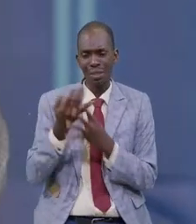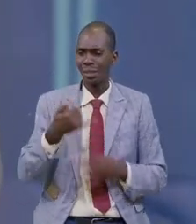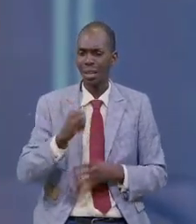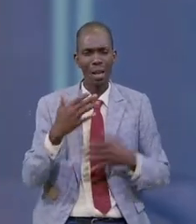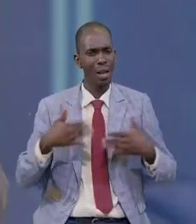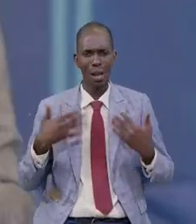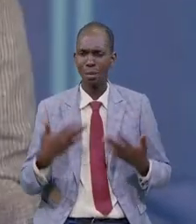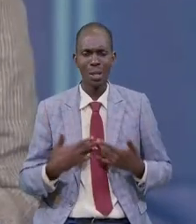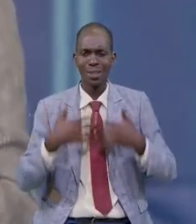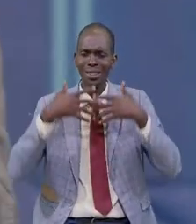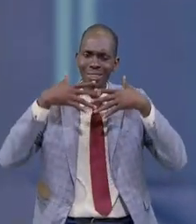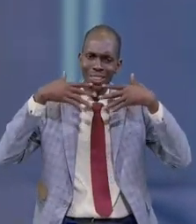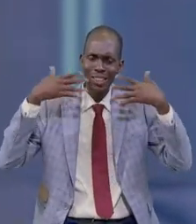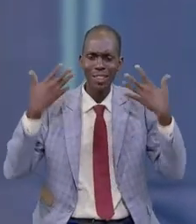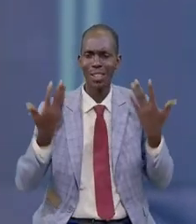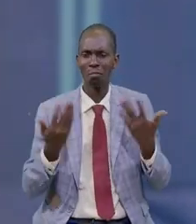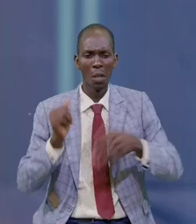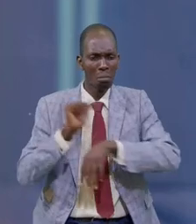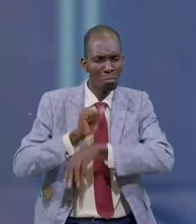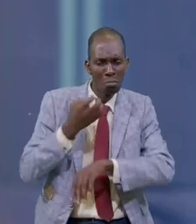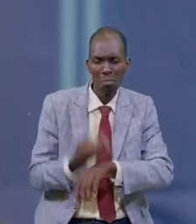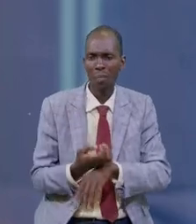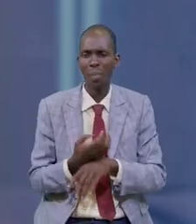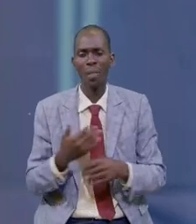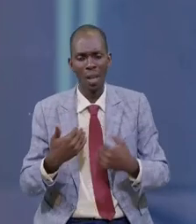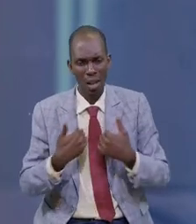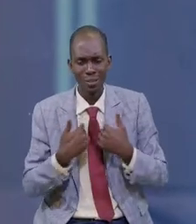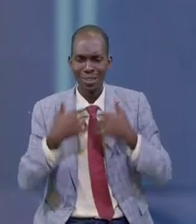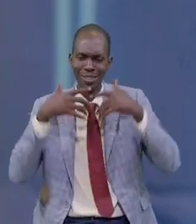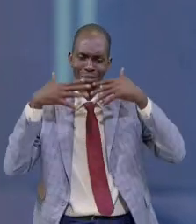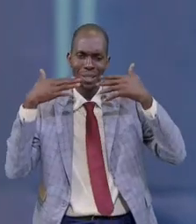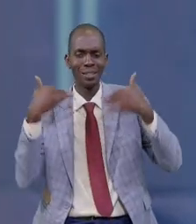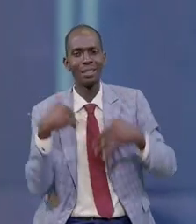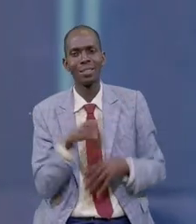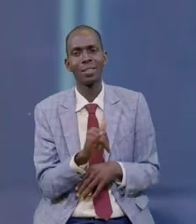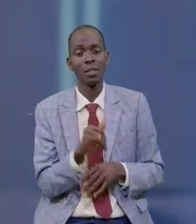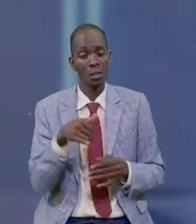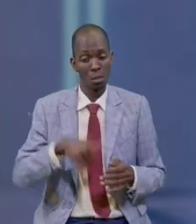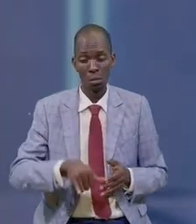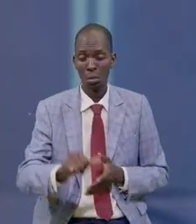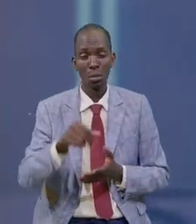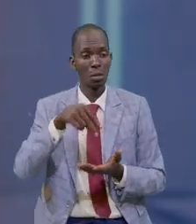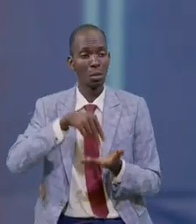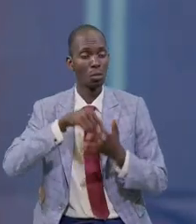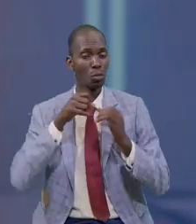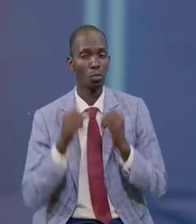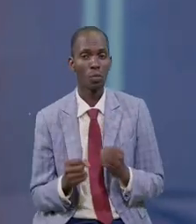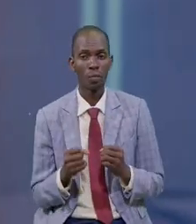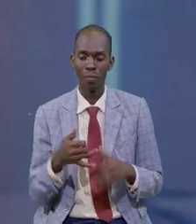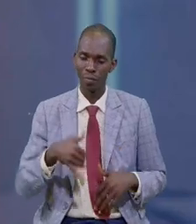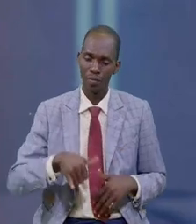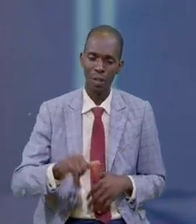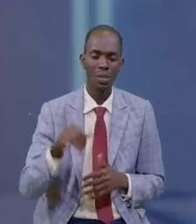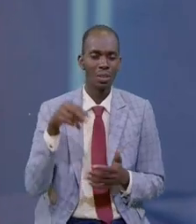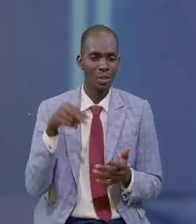joyeux et toujours ayant son sourire toujours tenant droit toujours